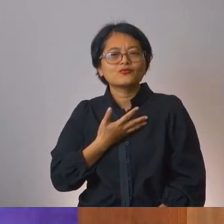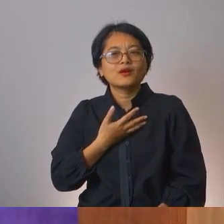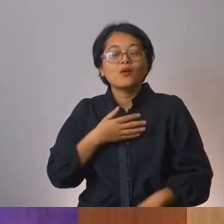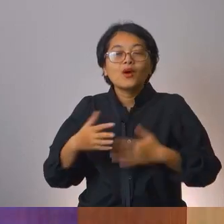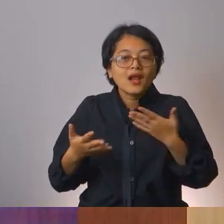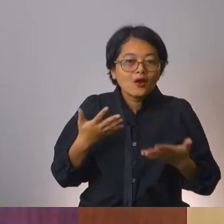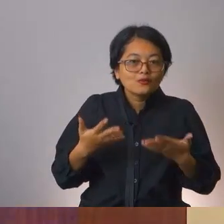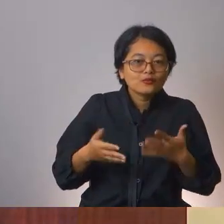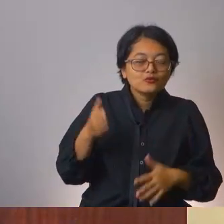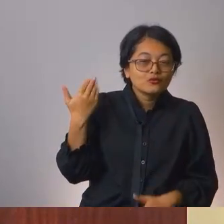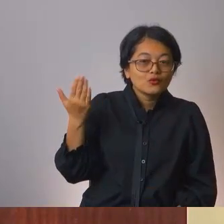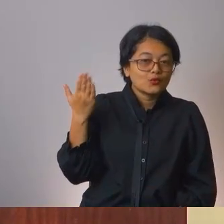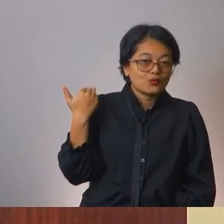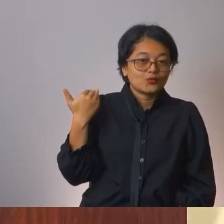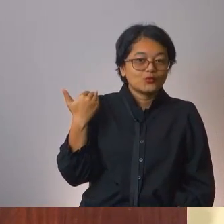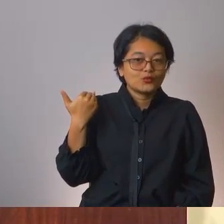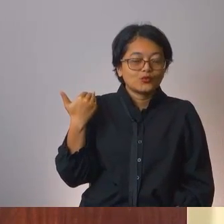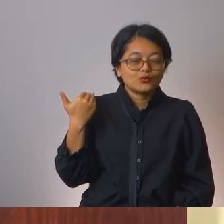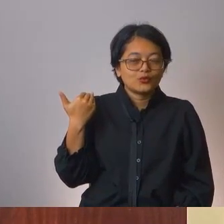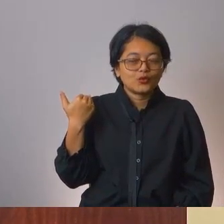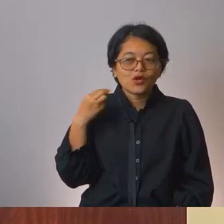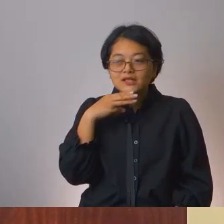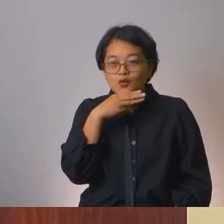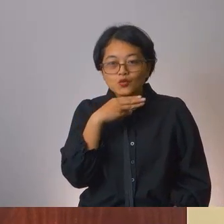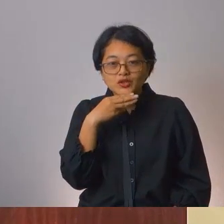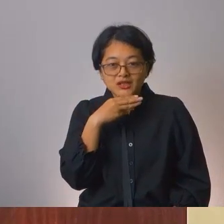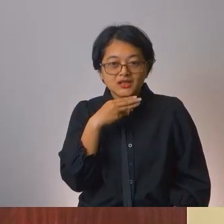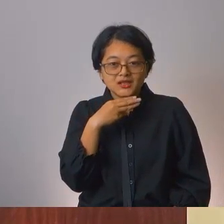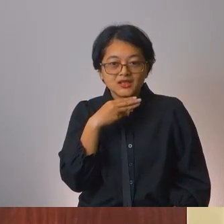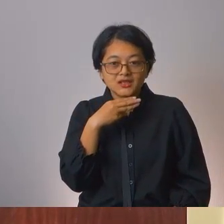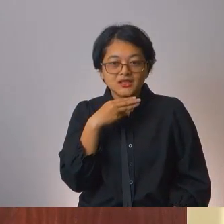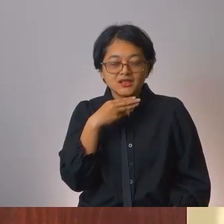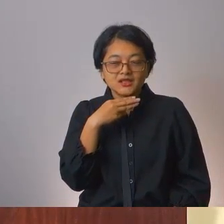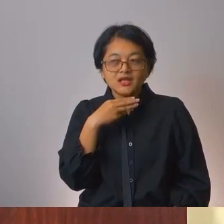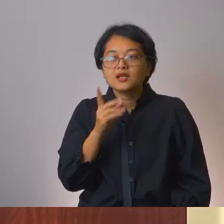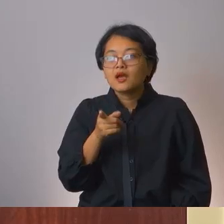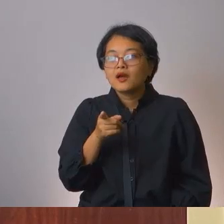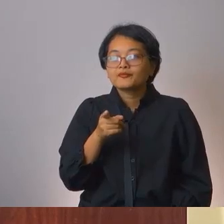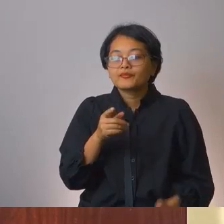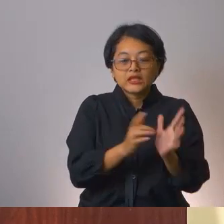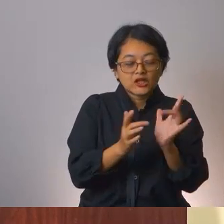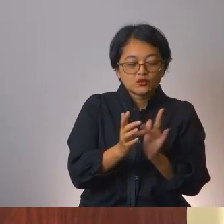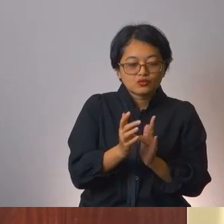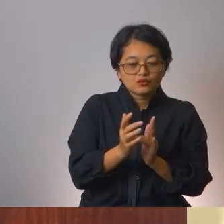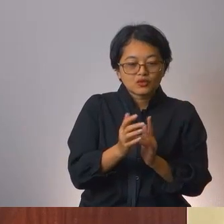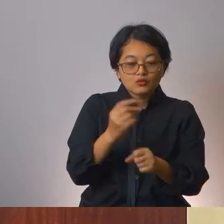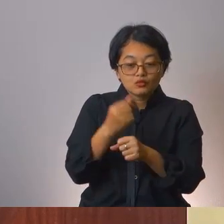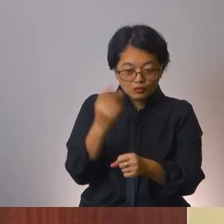orang dalam dunia Yahudi tahu bahwa seorang guru itu memiliki status yang lebih tinggi daripada